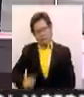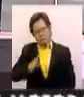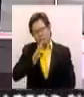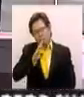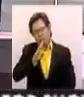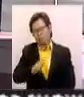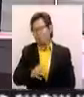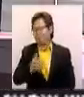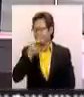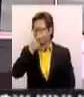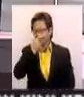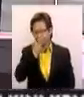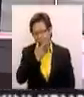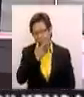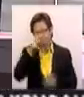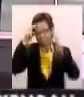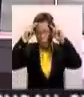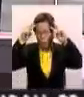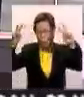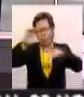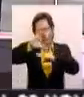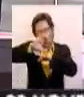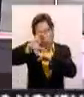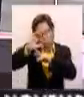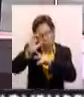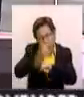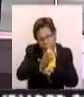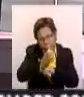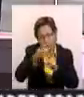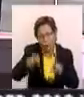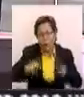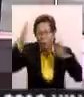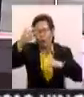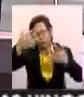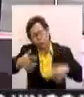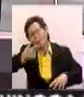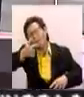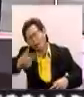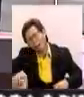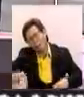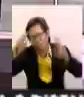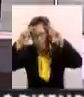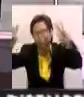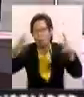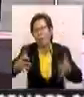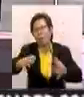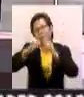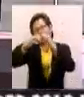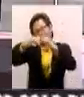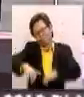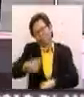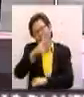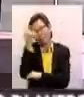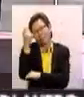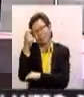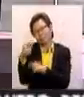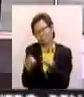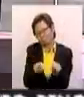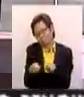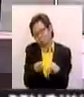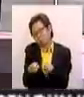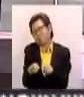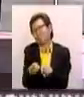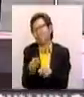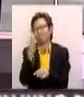cita kerana suasana harmoni yang menjadi budaya rakyat negara ini sejak sekian lama kini mahu dimusnahkan disebabkan persaingan